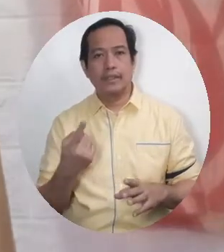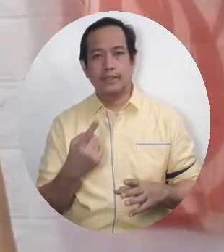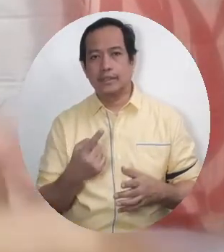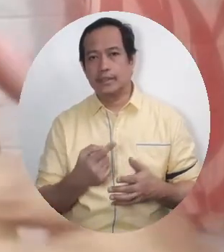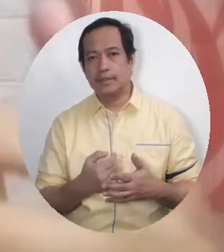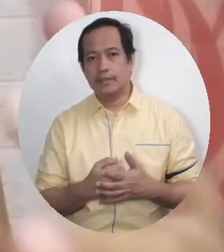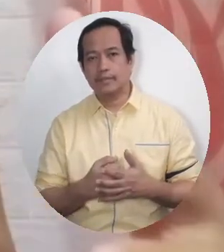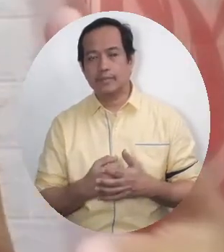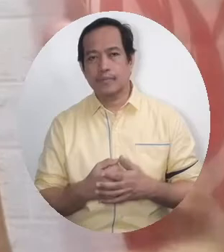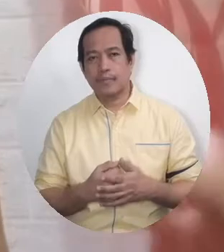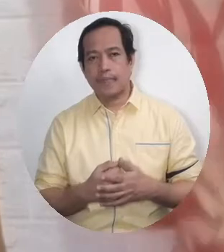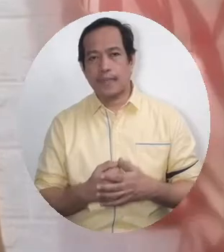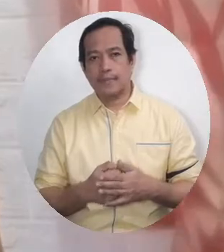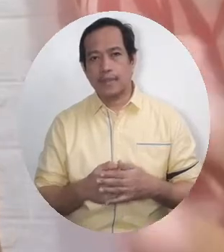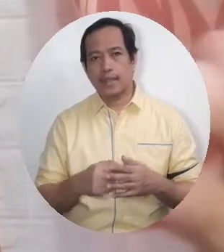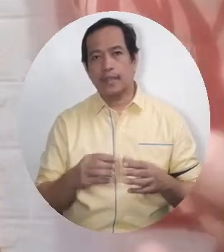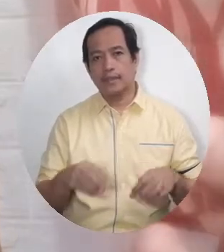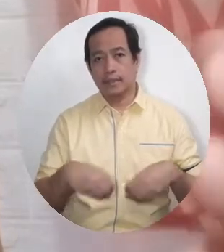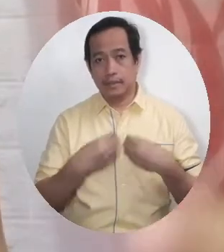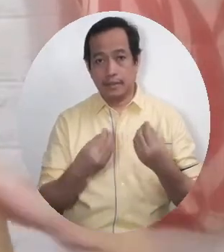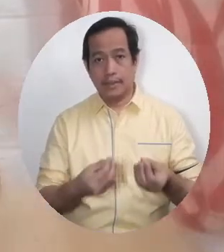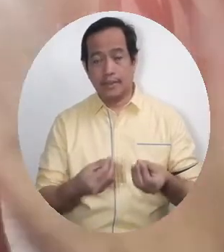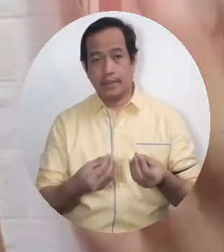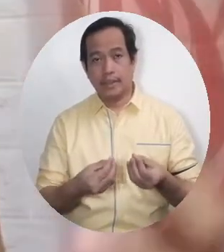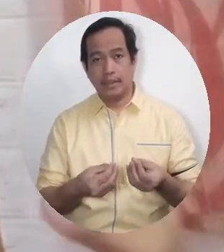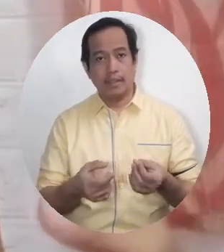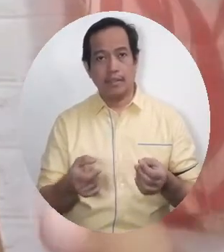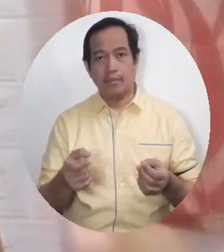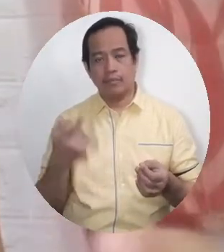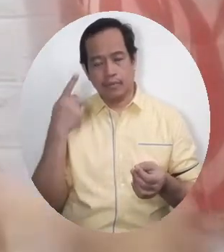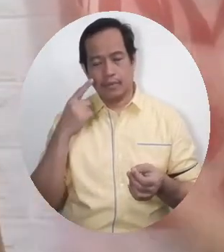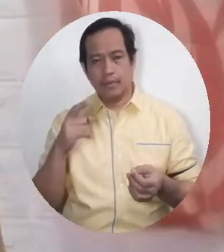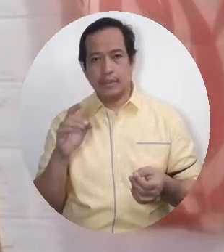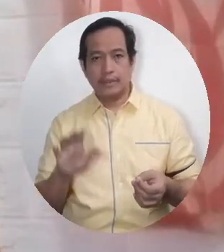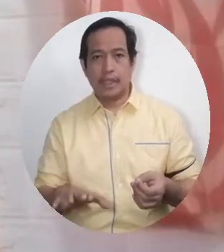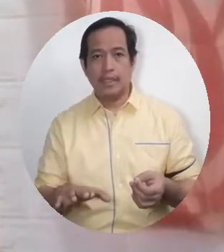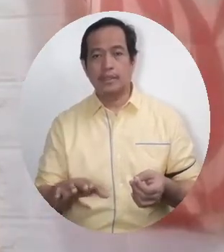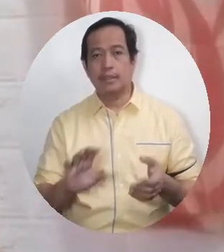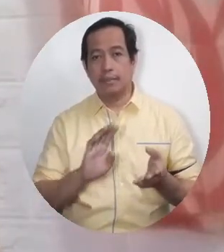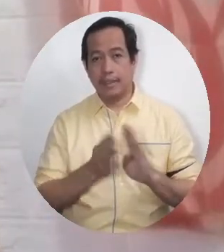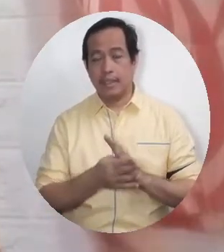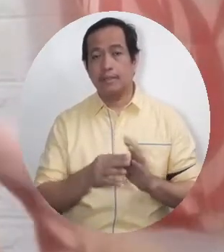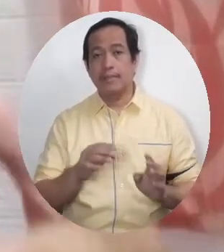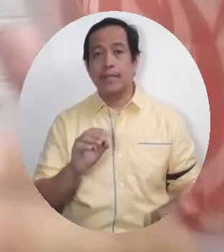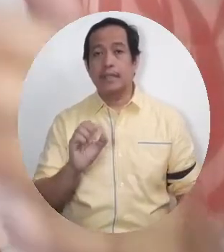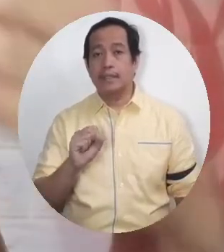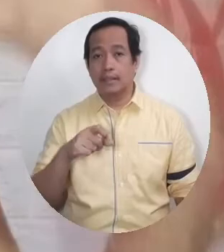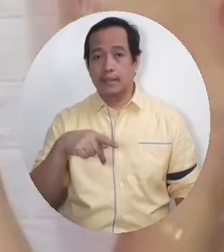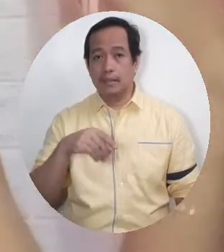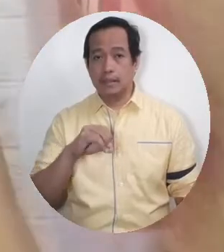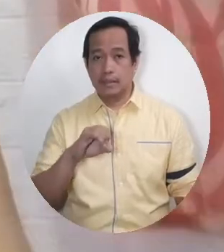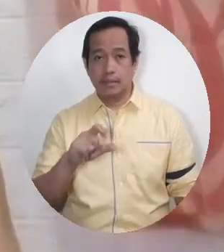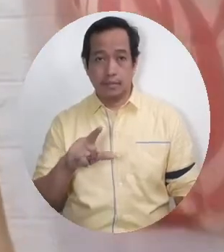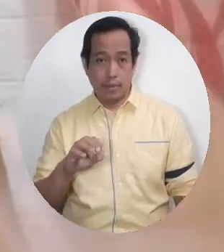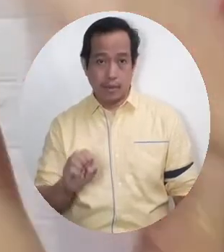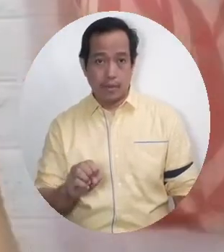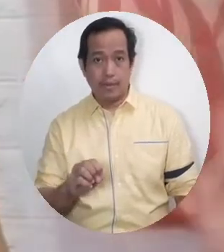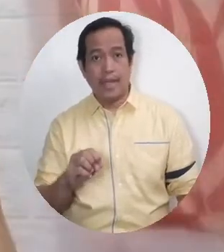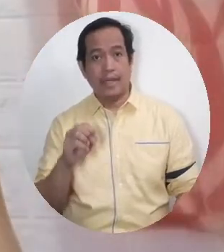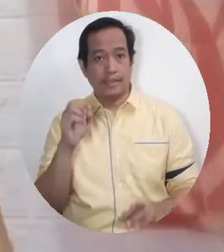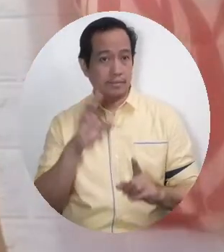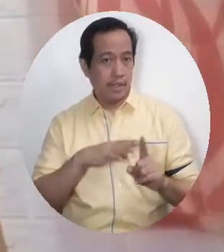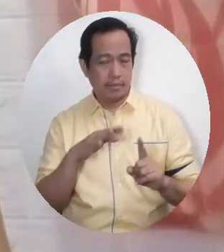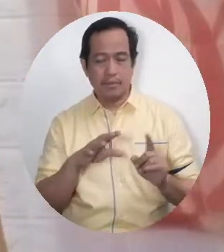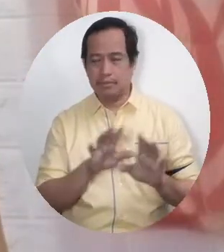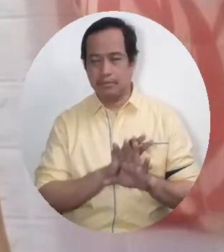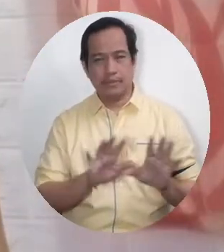na ano yung parang ano yung binibigyan mo ng may spoil siya, hindi. Tinatreat ko siya as a